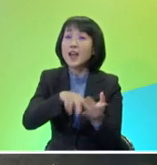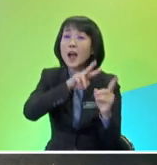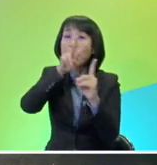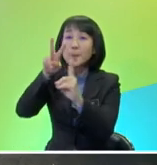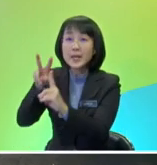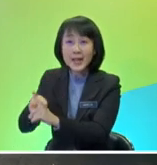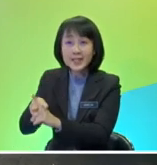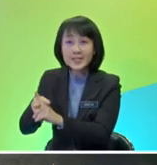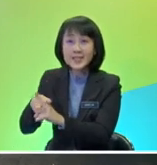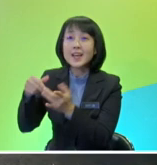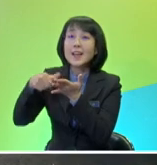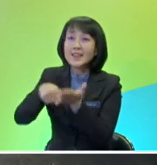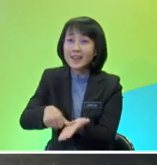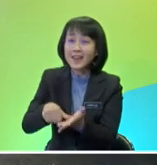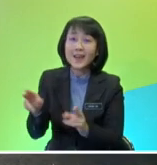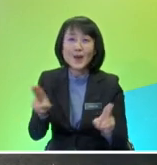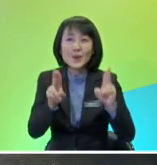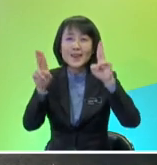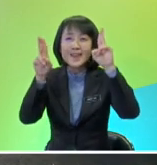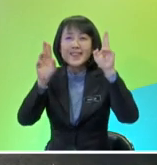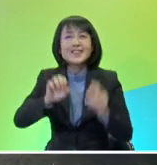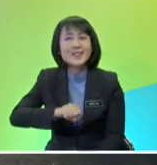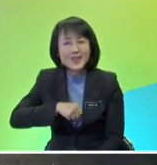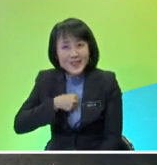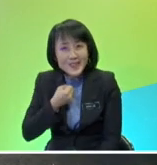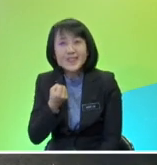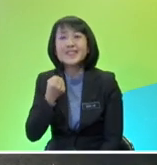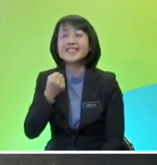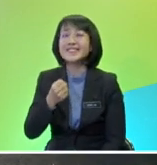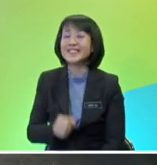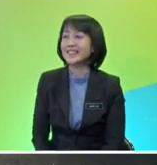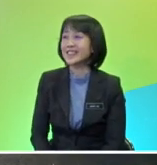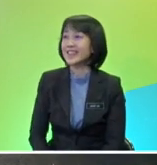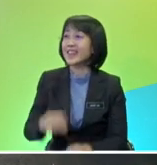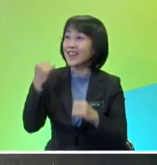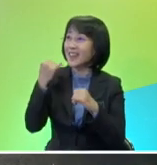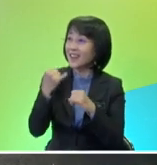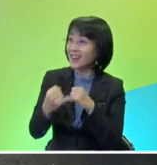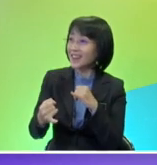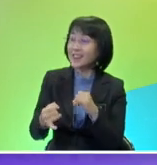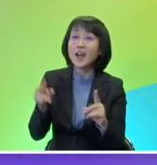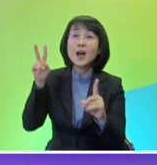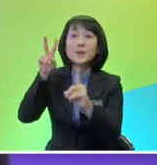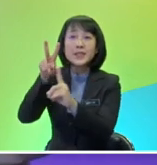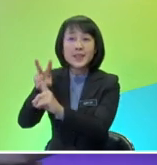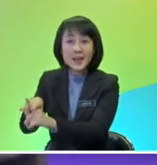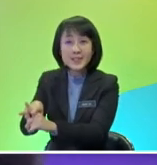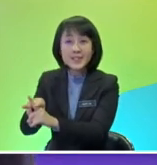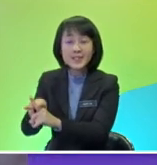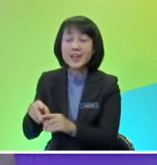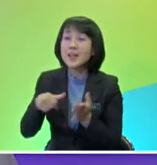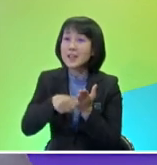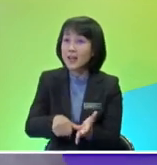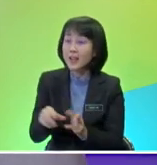udara. Seronoknya cikgu. Betul. Dan akhir sekali, aplikasi tekanan udara yang ketiga yang Akmal